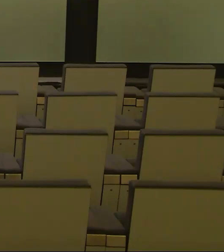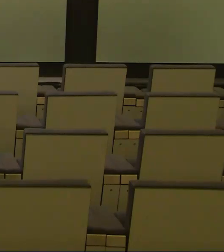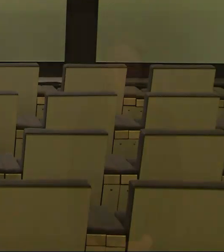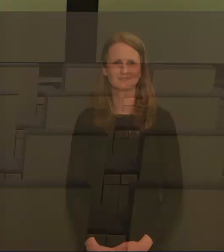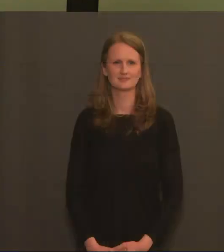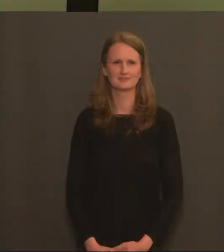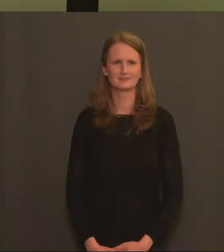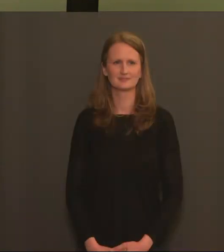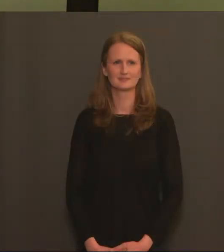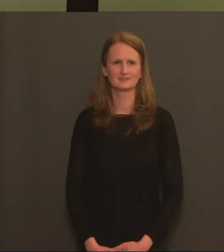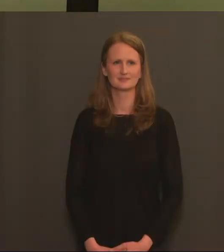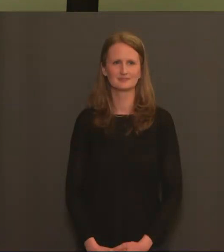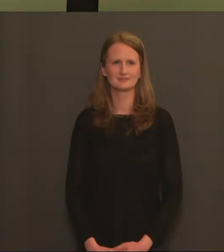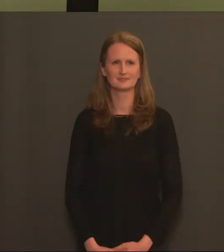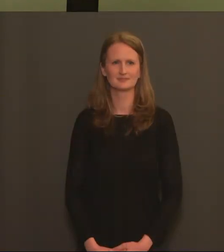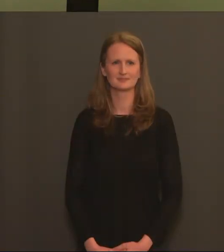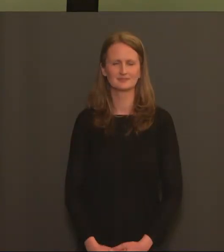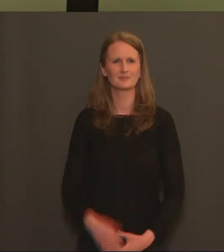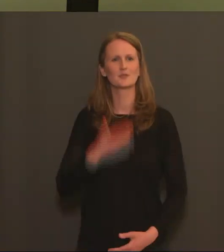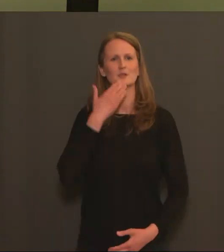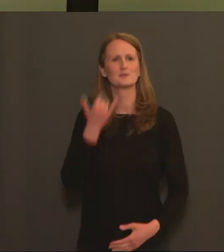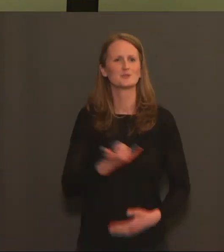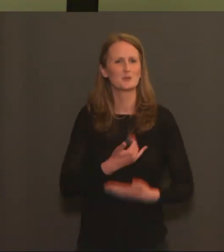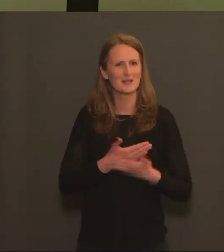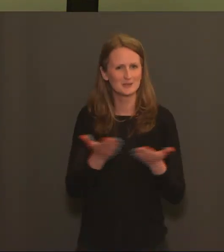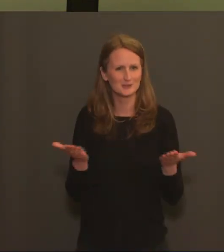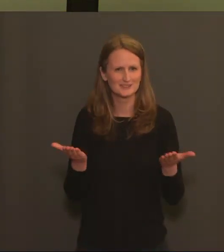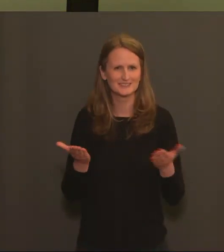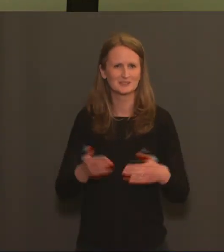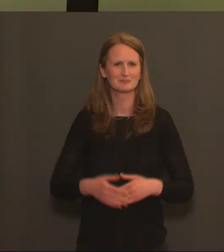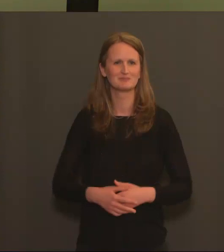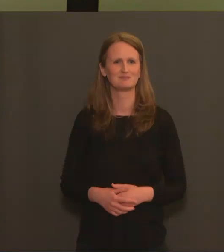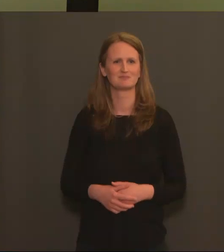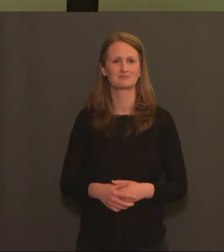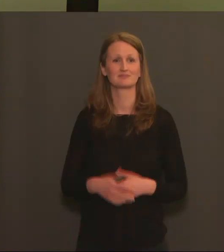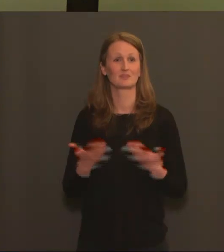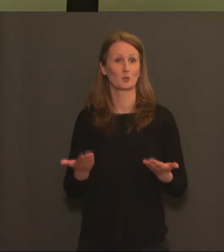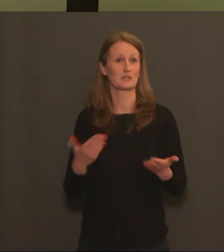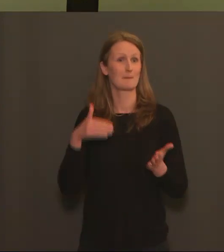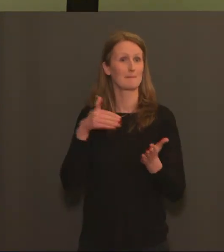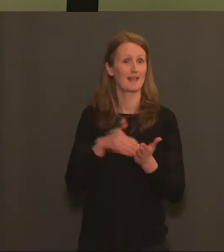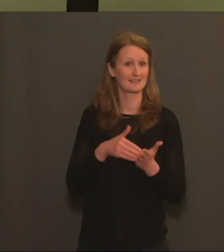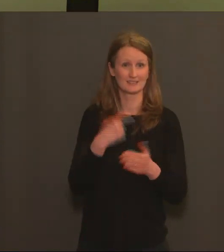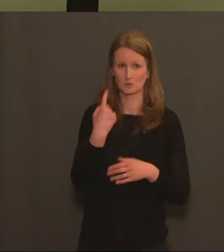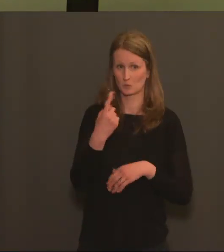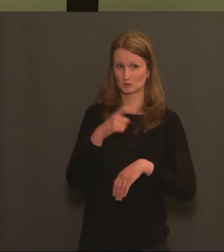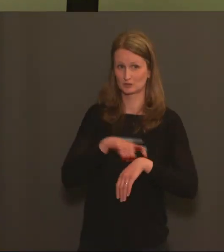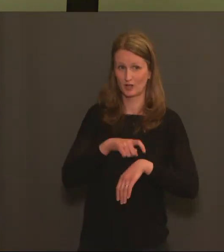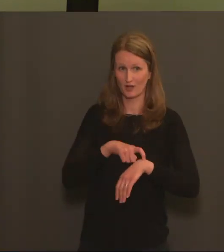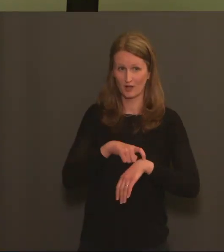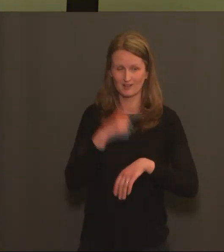Dames en heren, bonjour à tous. Nous sommes bien mardi, il est 11 h, vous pouvez régler vos montres si